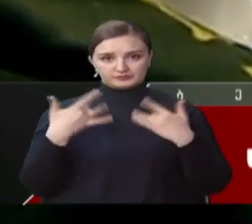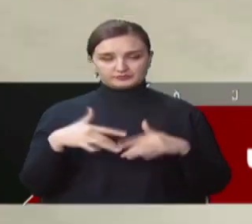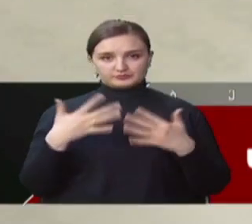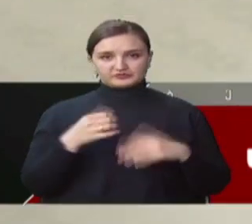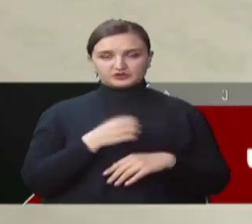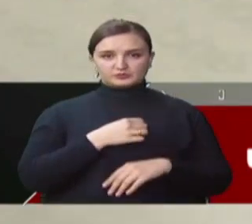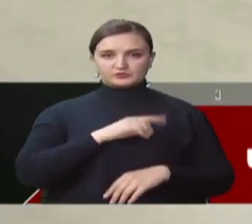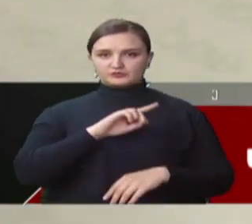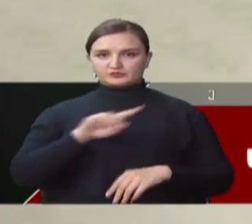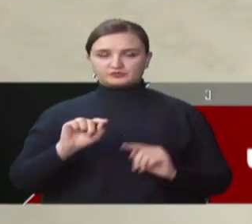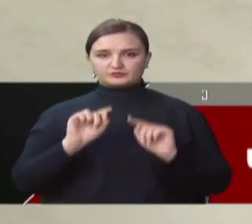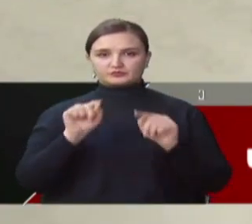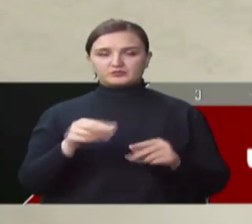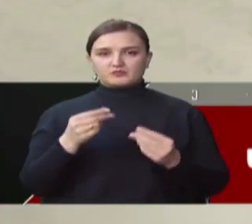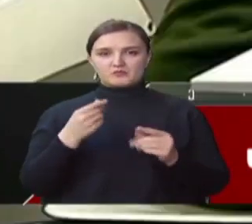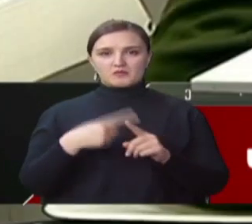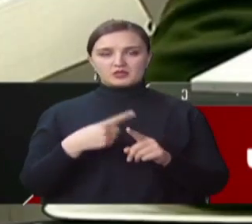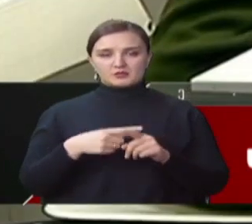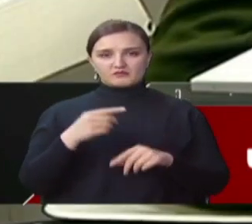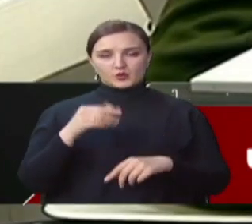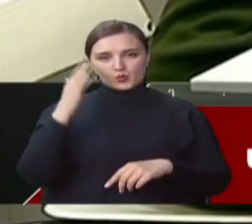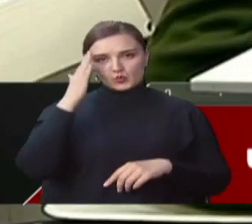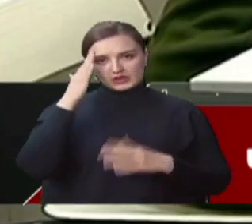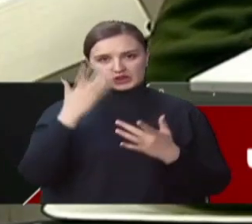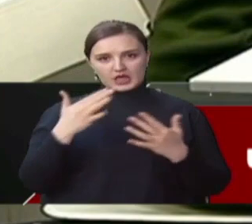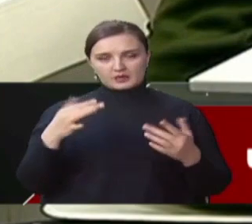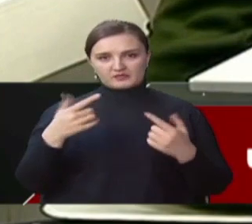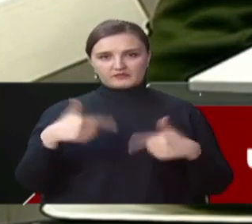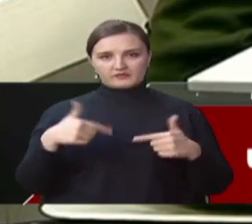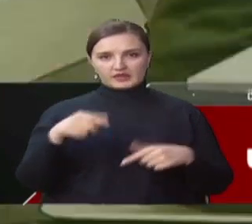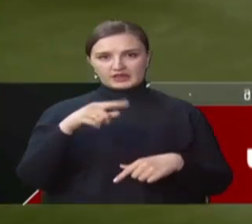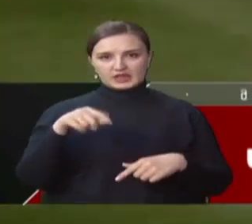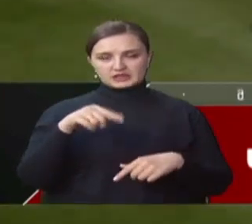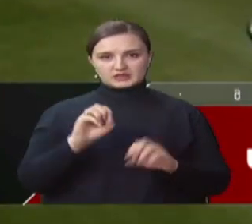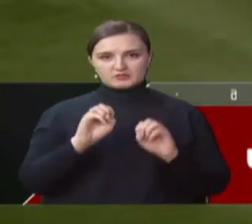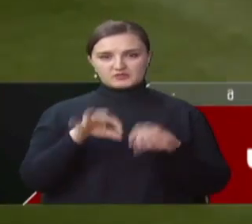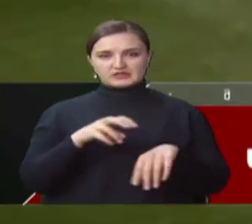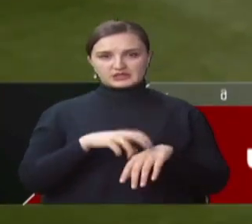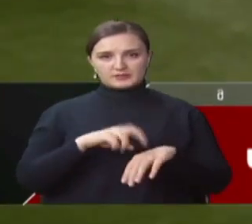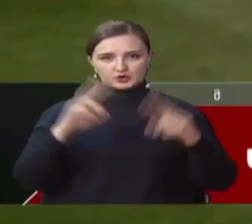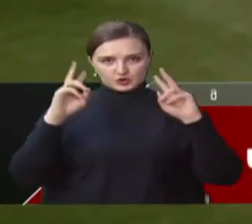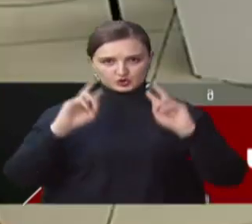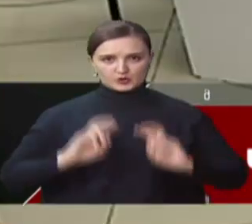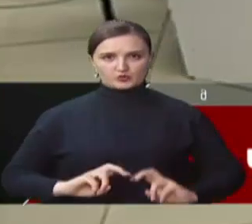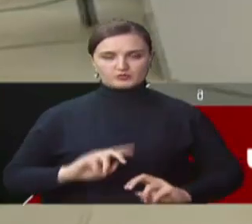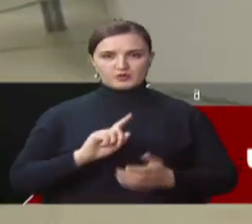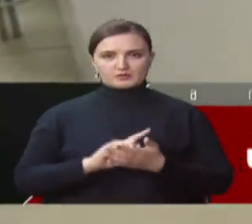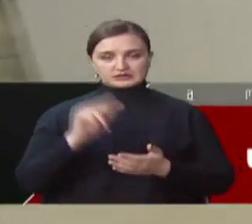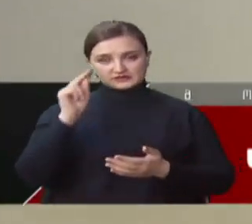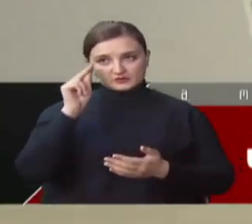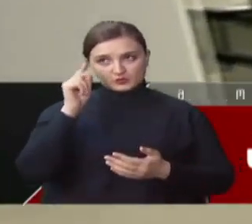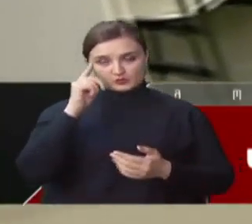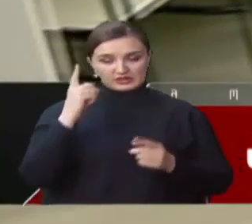სამხედრო ლიცეუმში მოსახვედრად მათემატიკისა და ზოგადი უნარების ტესტებს აბარებენ და სამედიცინო შემოწმებას გადიან. Სასწავლო პროცესი კვირაში 5